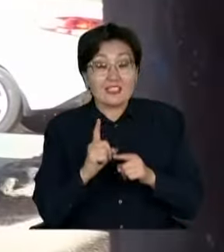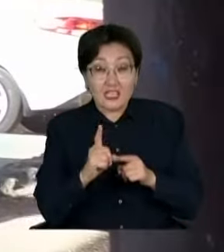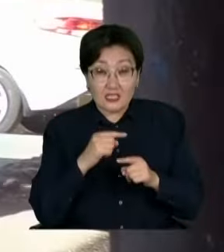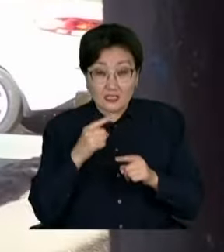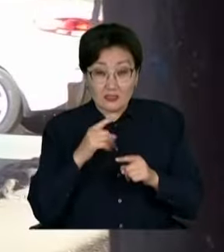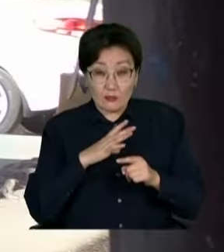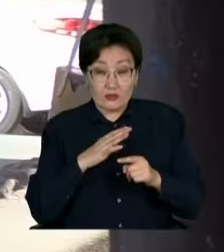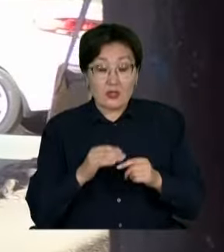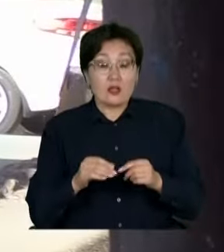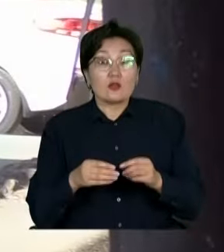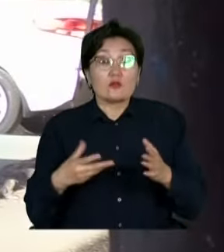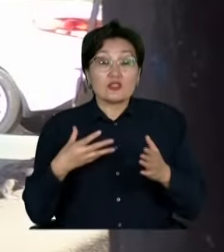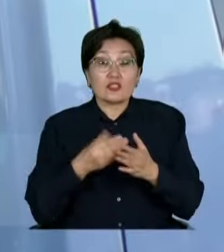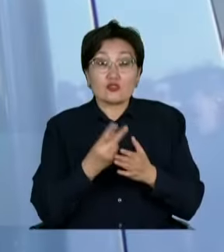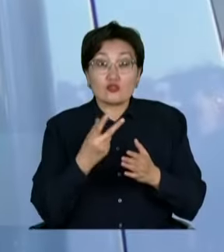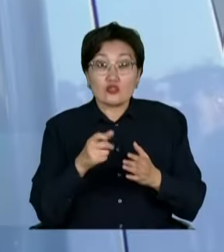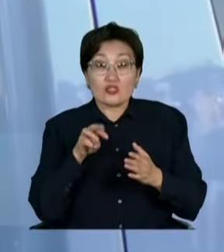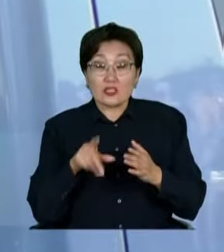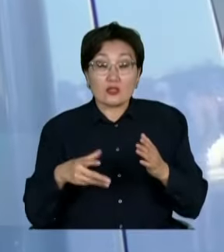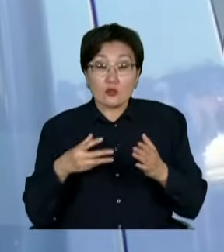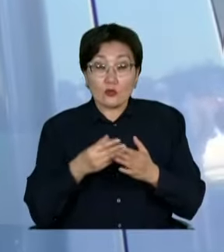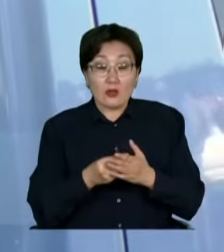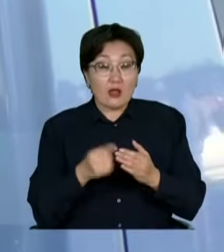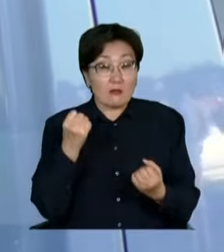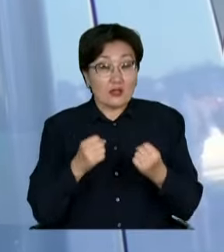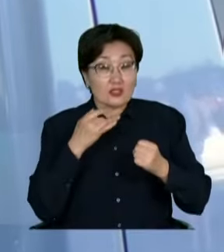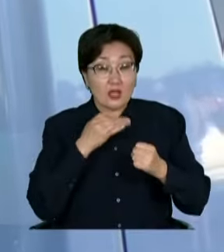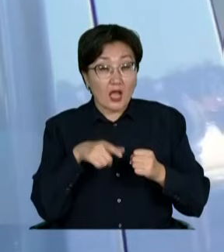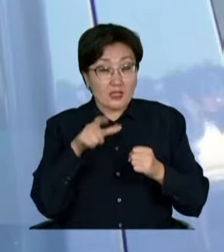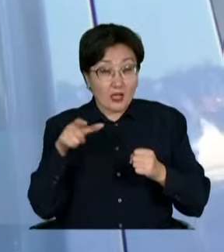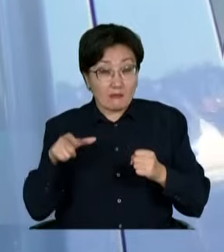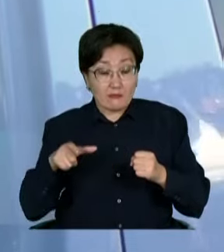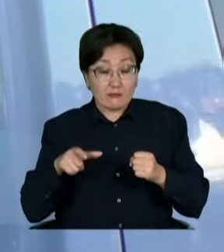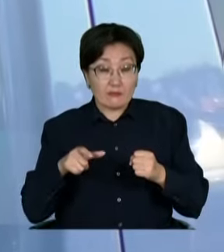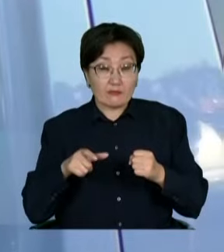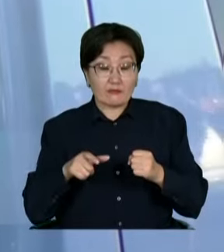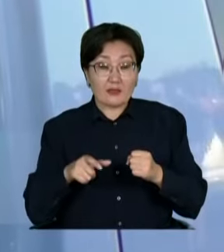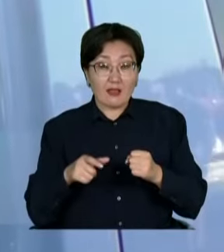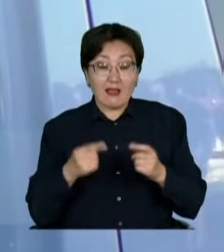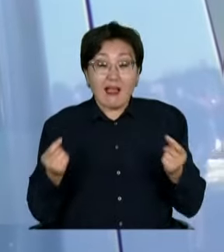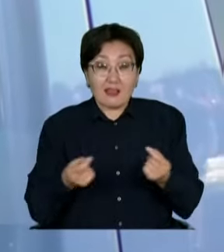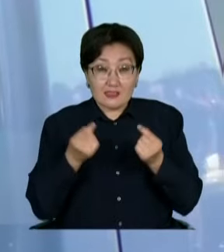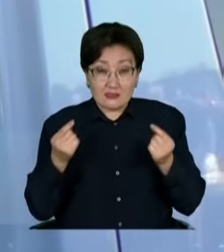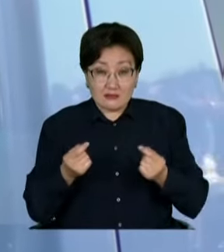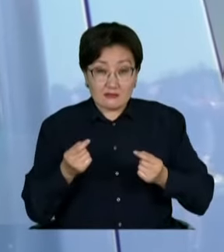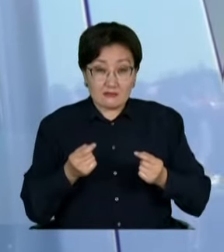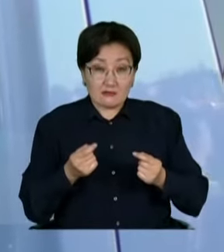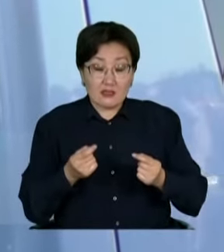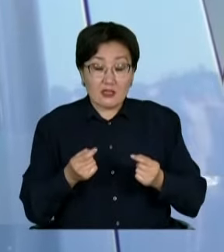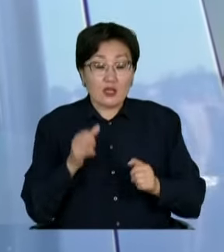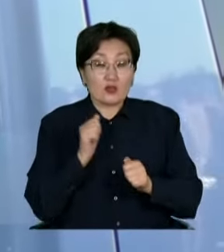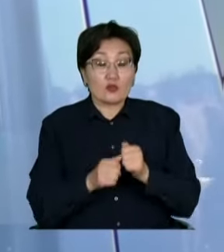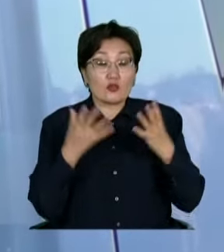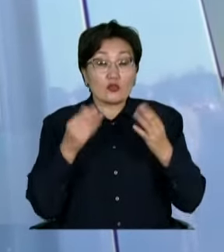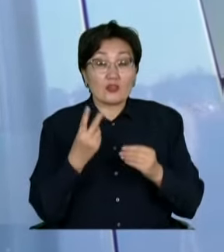қатынайтындарын айтады, ал жолақысы 300 теңге. Машина көп, адам жеткіліксіз деген сияқты барлығына. Күніне 2